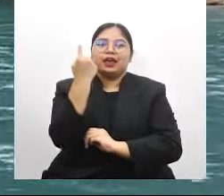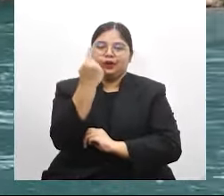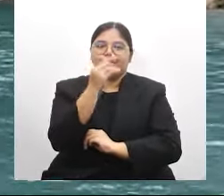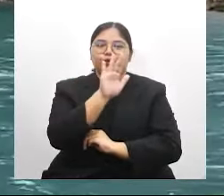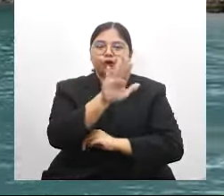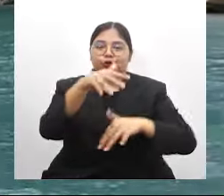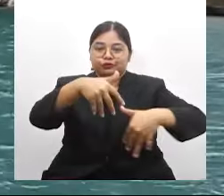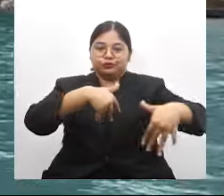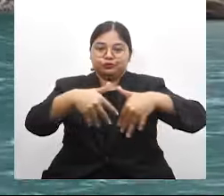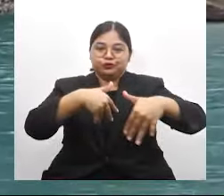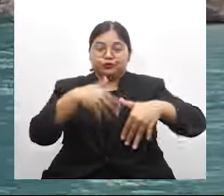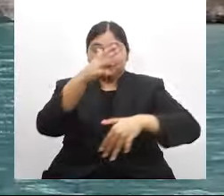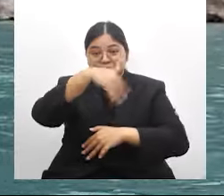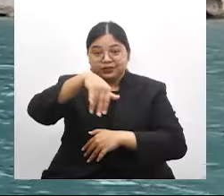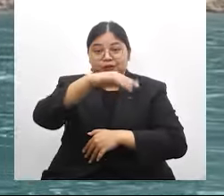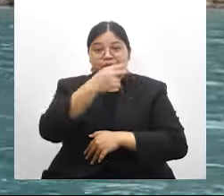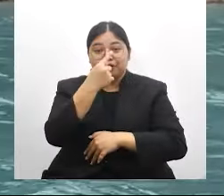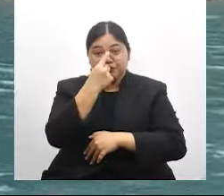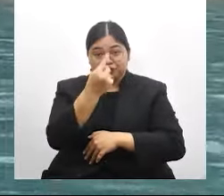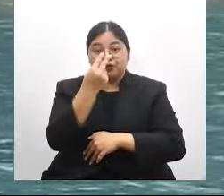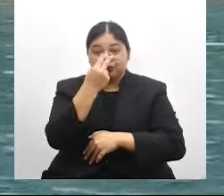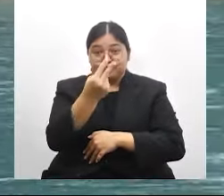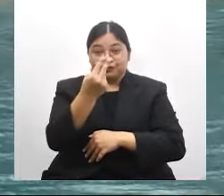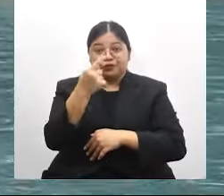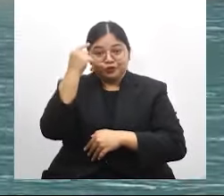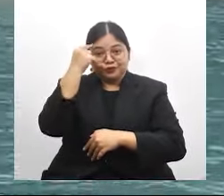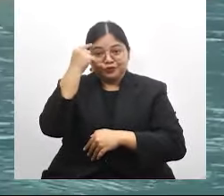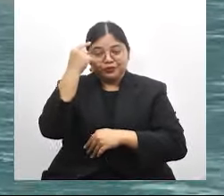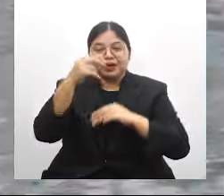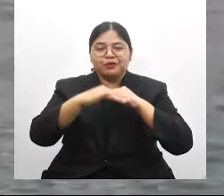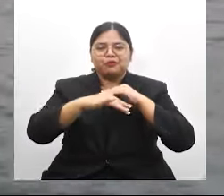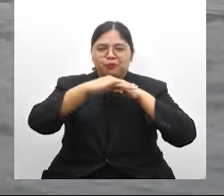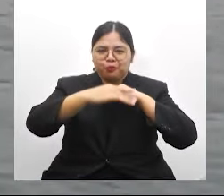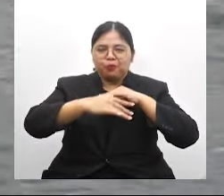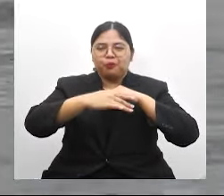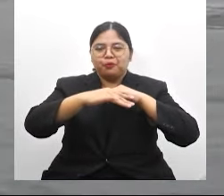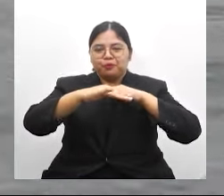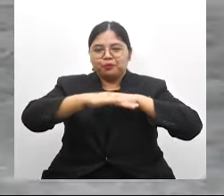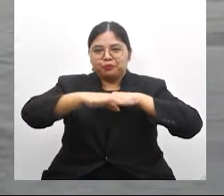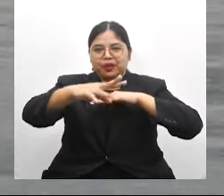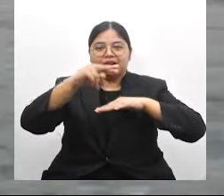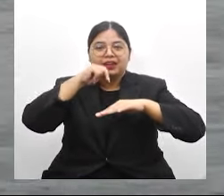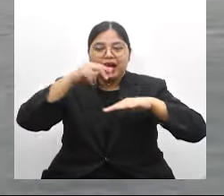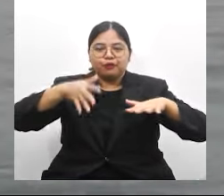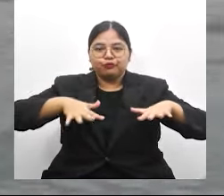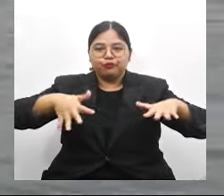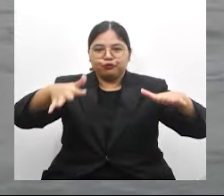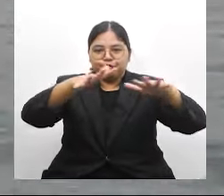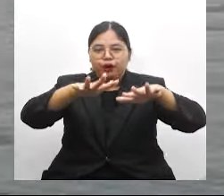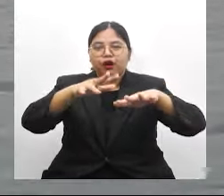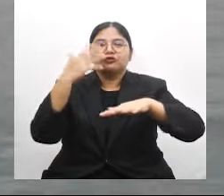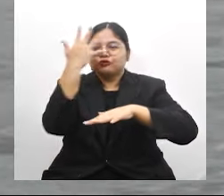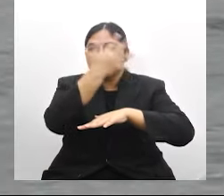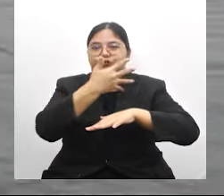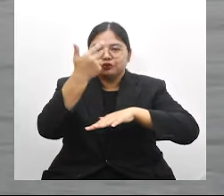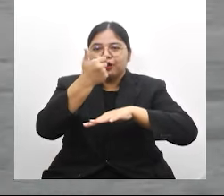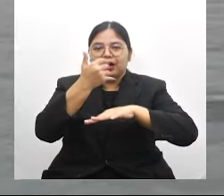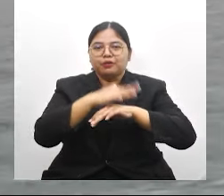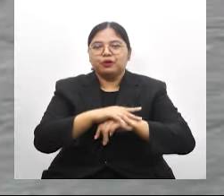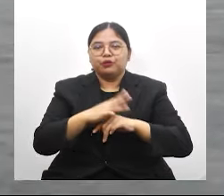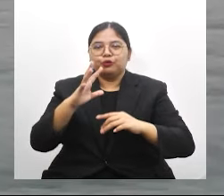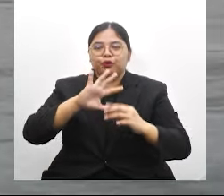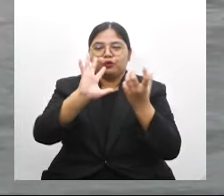เฉพาะทุกท่านก็คงจะรู้จักคำว่ากุ้ยหลิ่นเมืองไทยนะคะซึ่งเป็นสัญลักษณ์สำคัญนะคะที่ดึงดูดนักท่องเที่ยวมาจากทั่วโลก